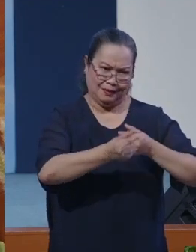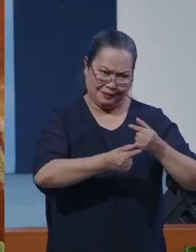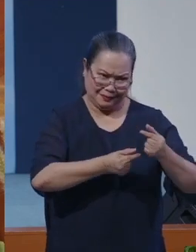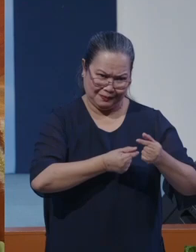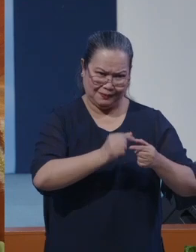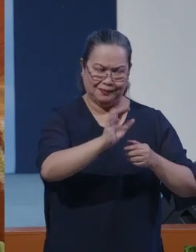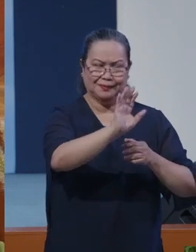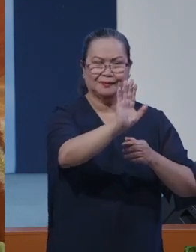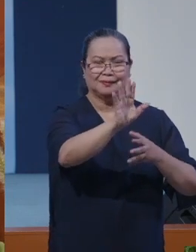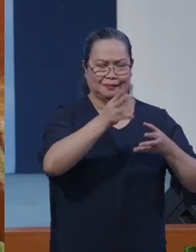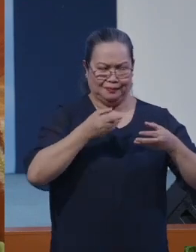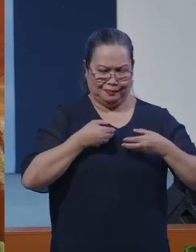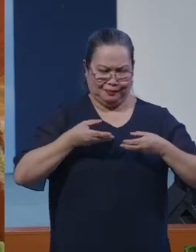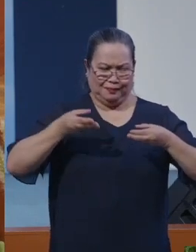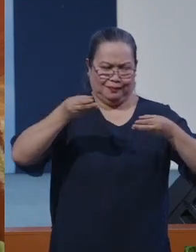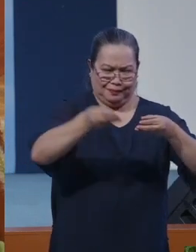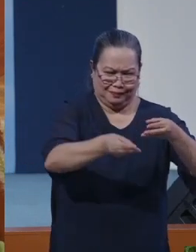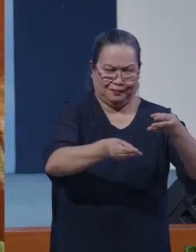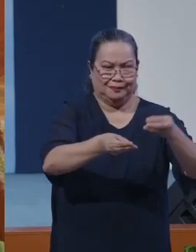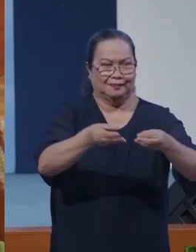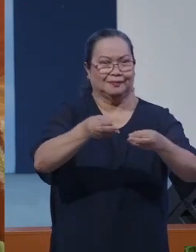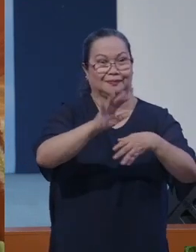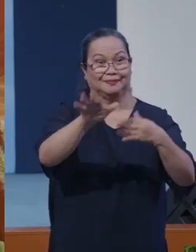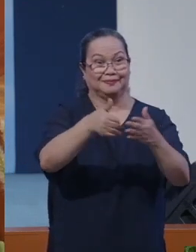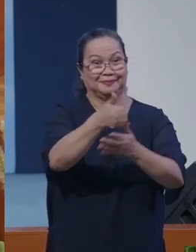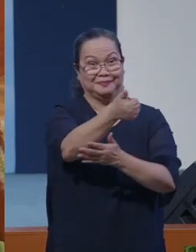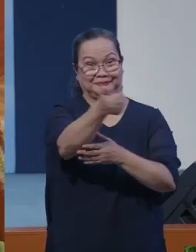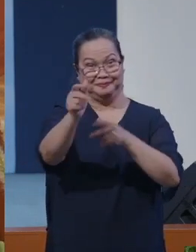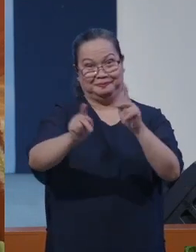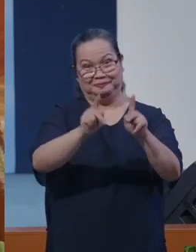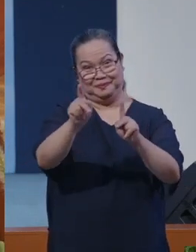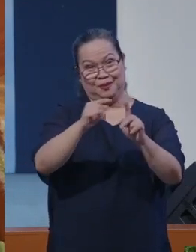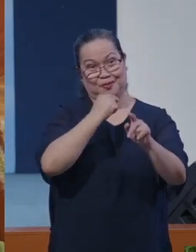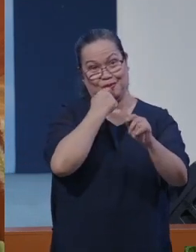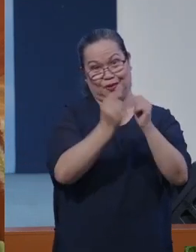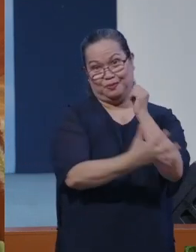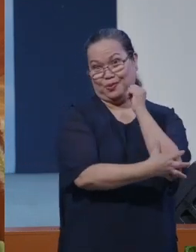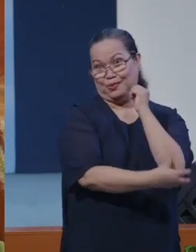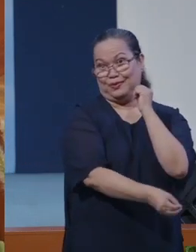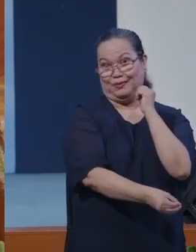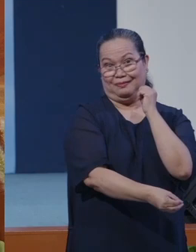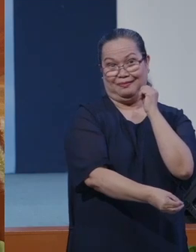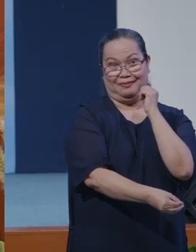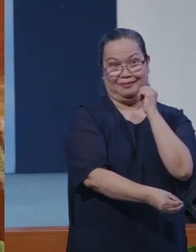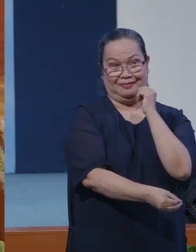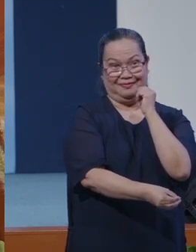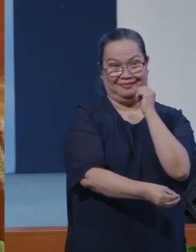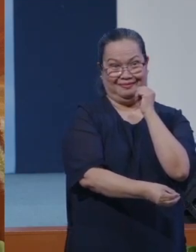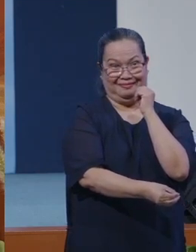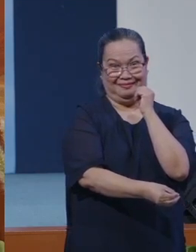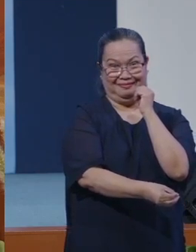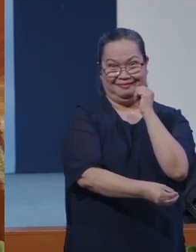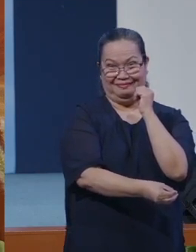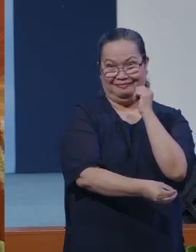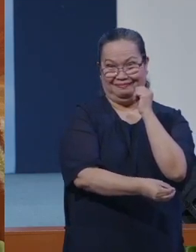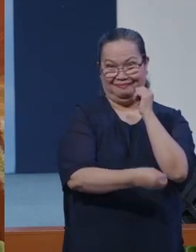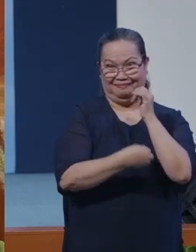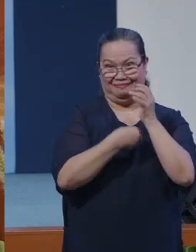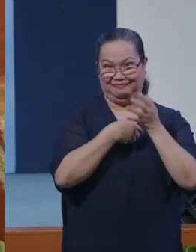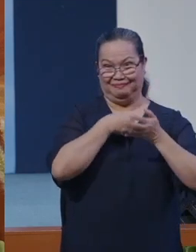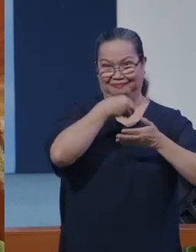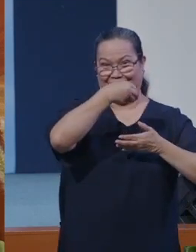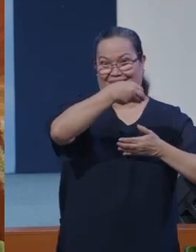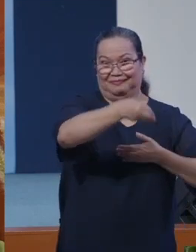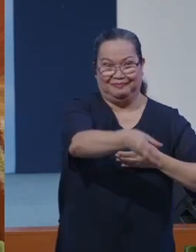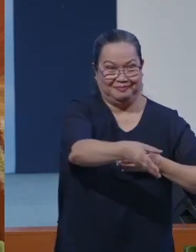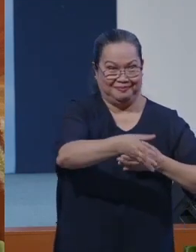your contribution for them and for all others. Yung pong salitang generosity doon is the same